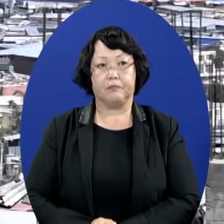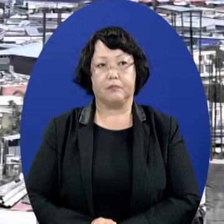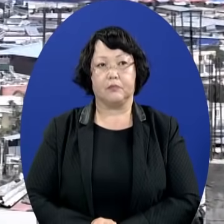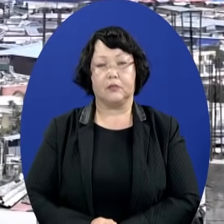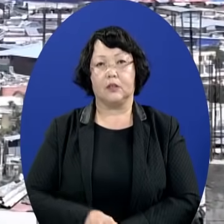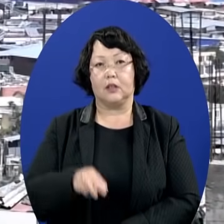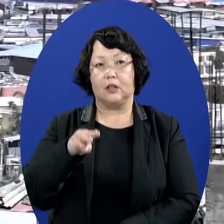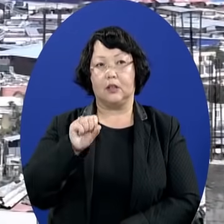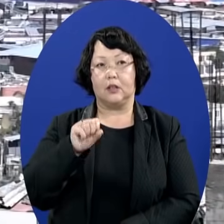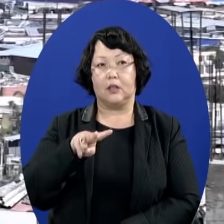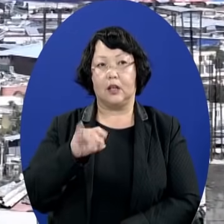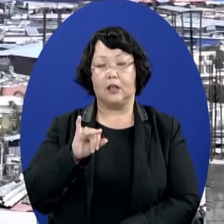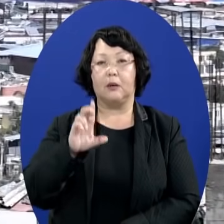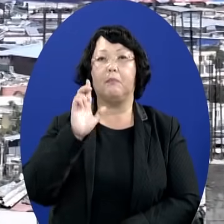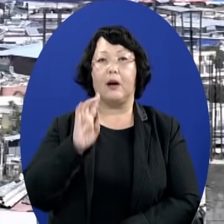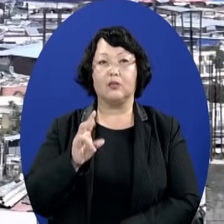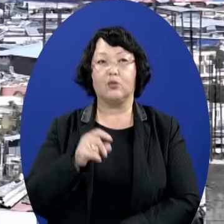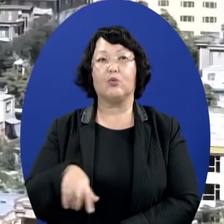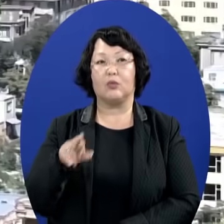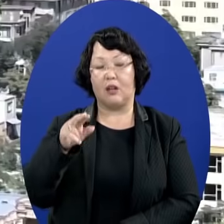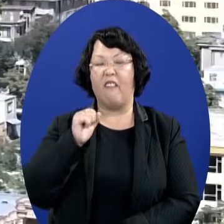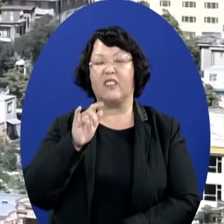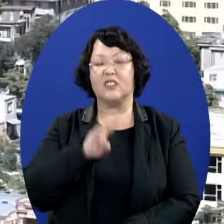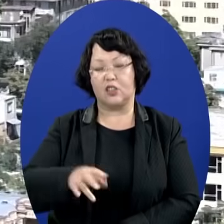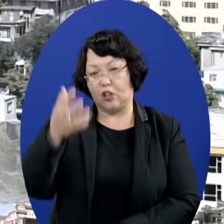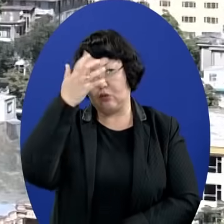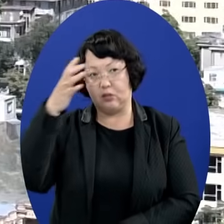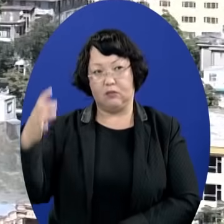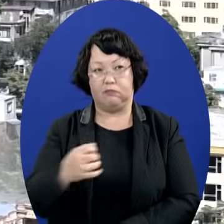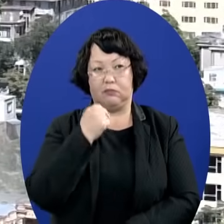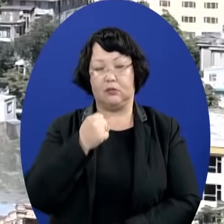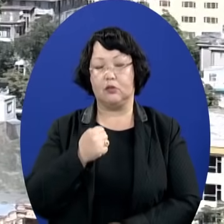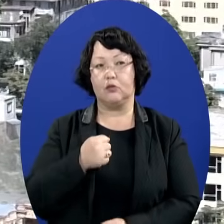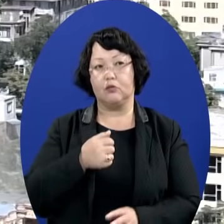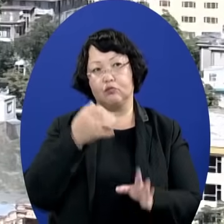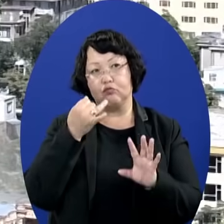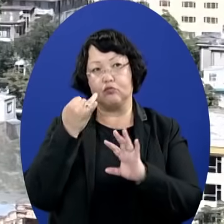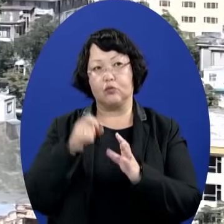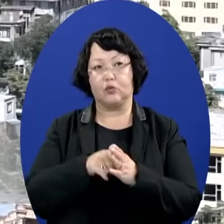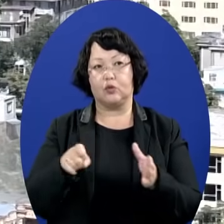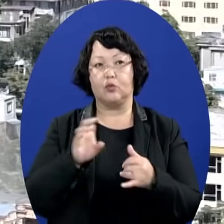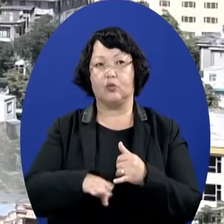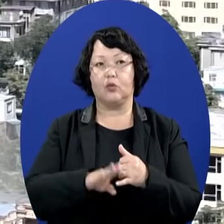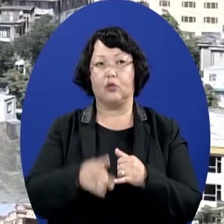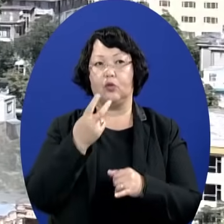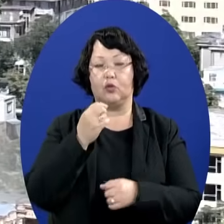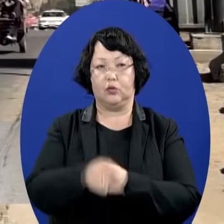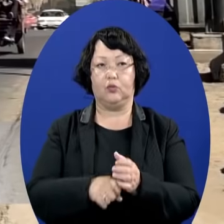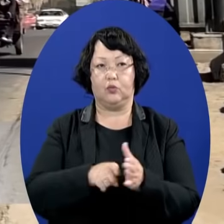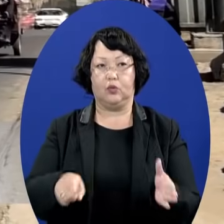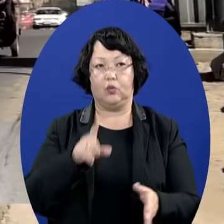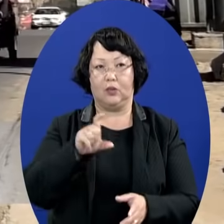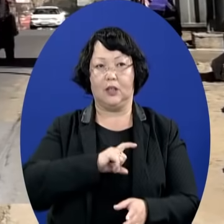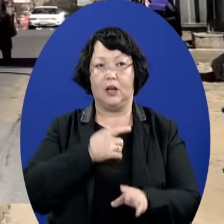За Талибан хөдөлгөөнийхөн Афганистаны төрөцгийн эрхэнд гарснаас хойш хэдхэн 7 хоногийн хугацаанд тус улсад сүүлийн 20 жилд хүний